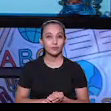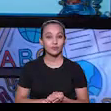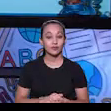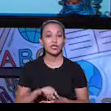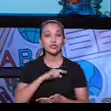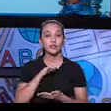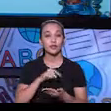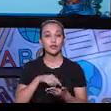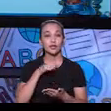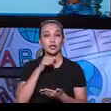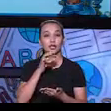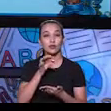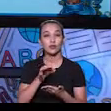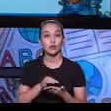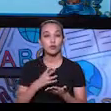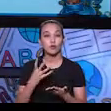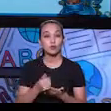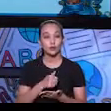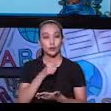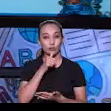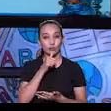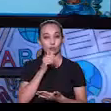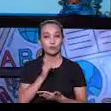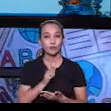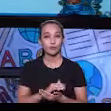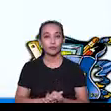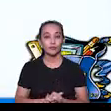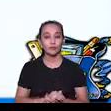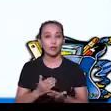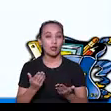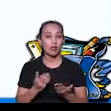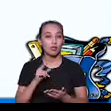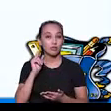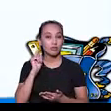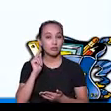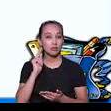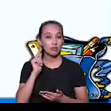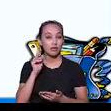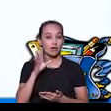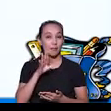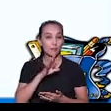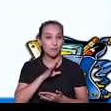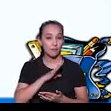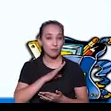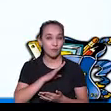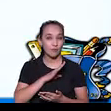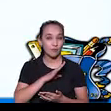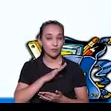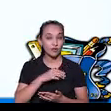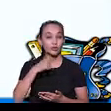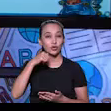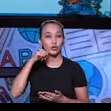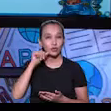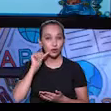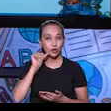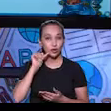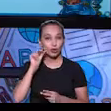ответить на вопросы. Савальге джаваб берамыз. Какие уроки были у учеников вчера?